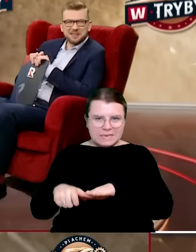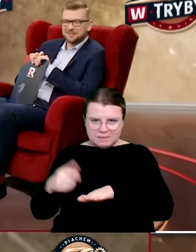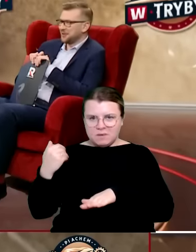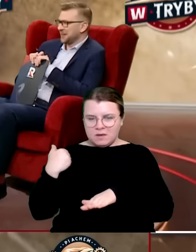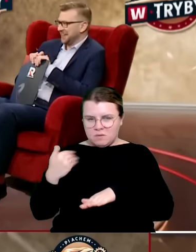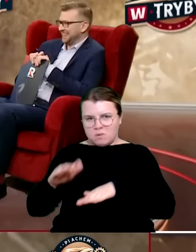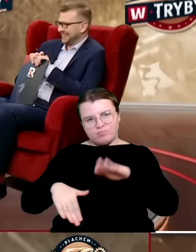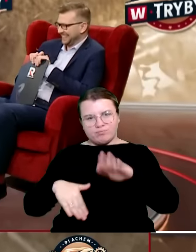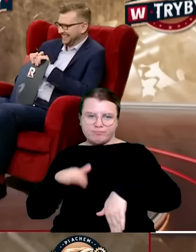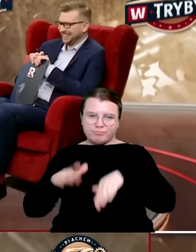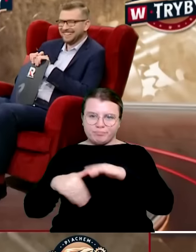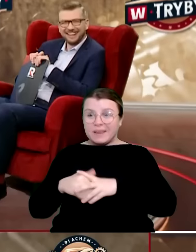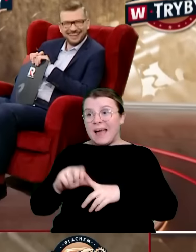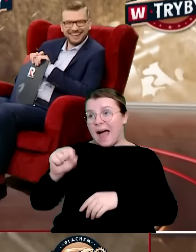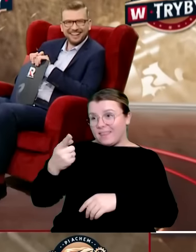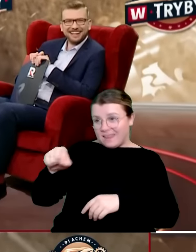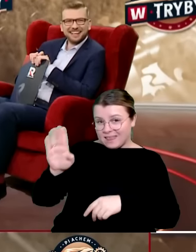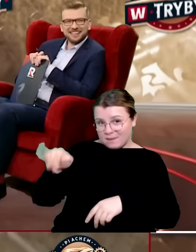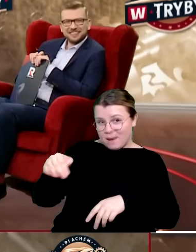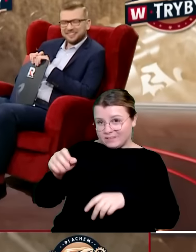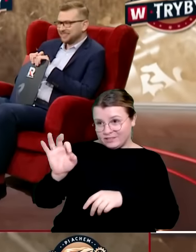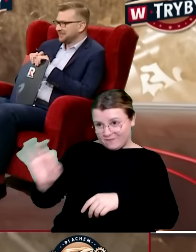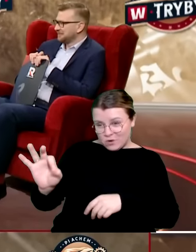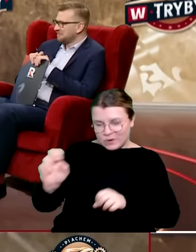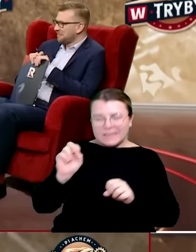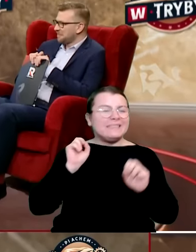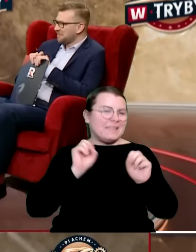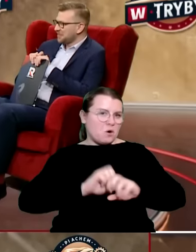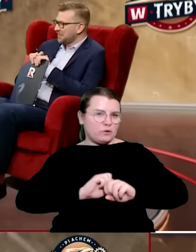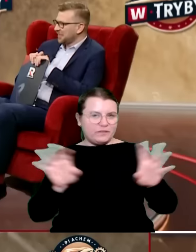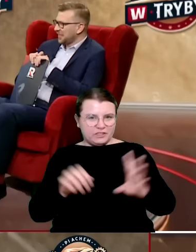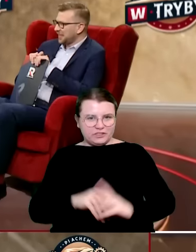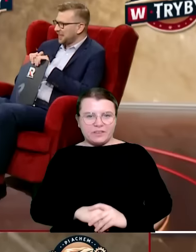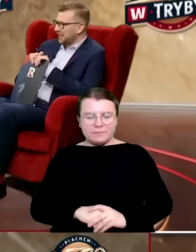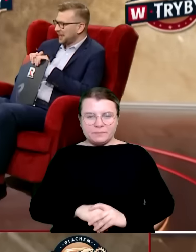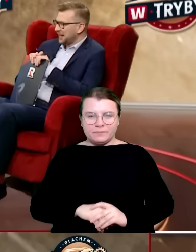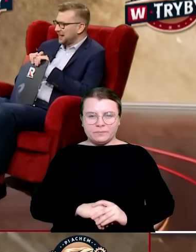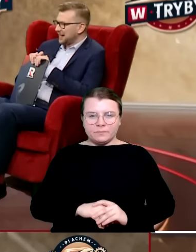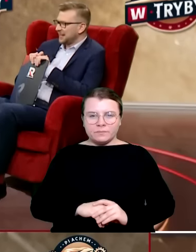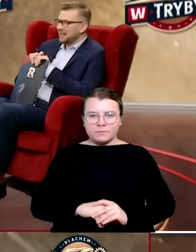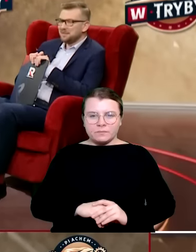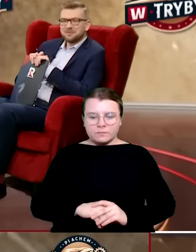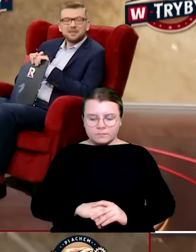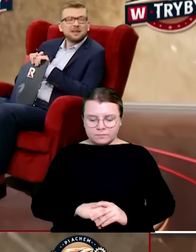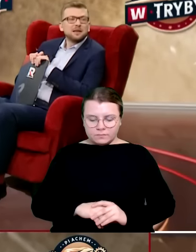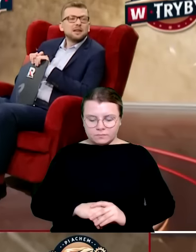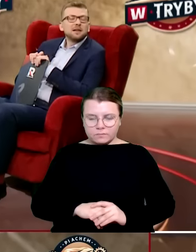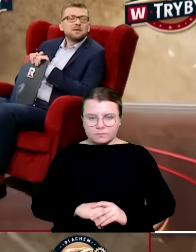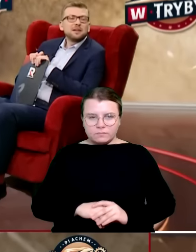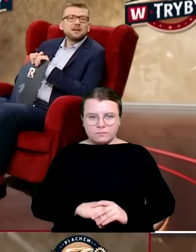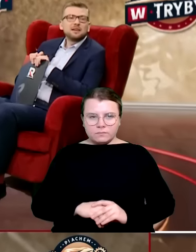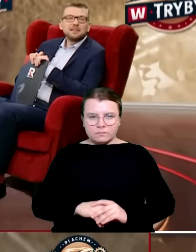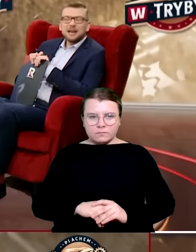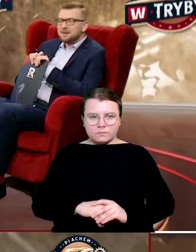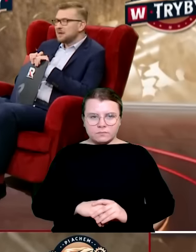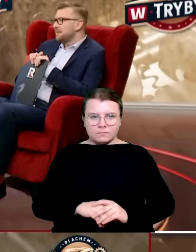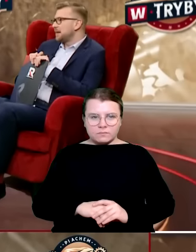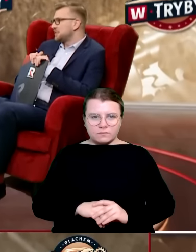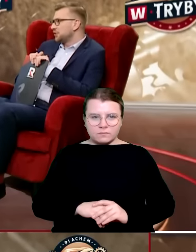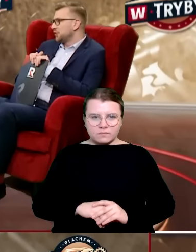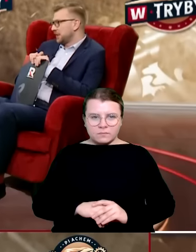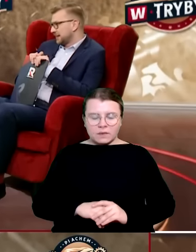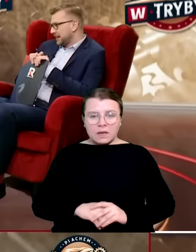Adrian też ma swoje. Oczywiście. Ale nie do pana prezydenta, bo to w ogóle... No. Ja i też, po ale... białego w nich nie pójdę. Ja